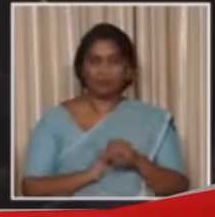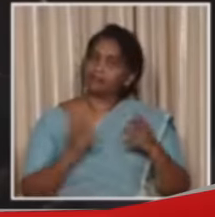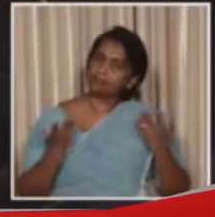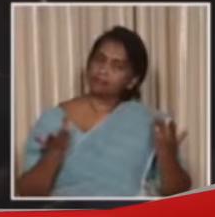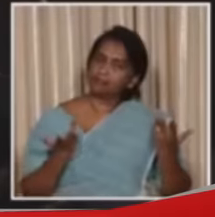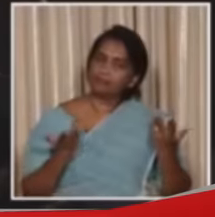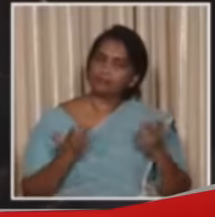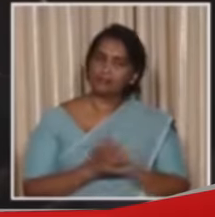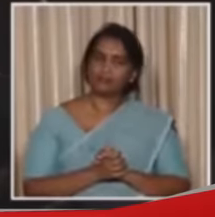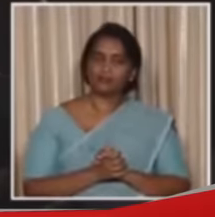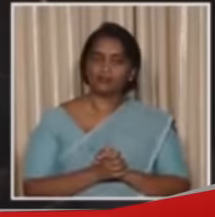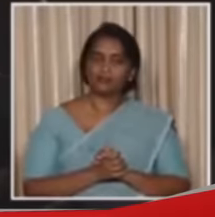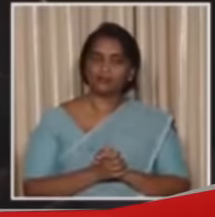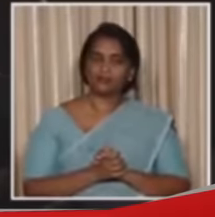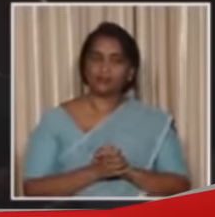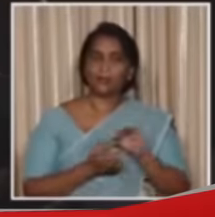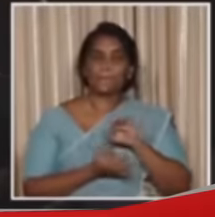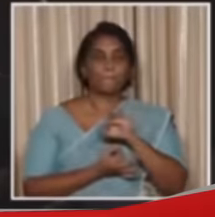නැත්නම්